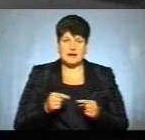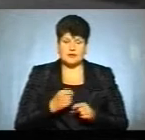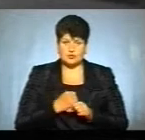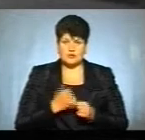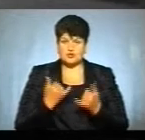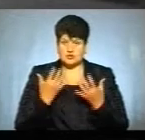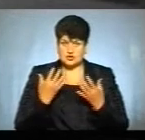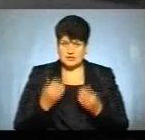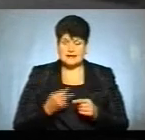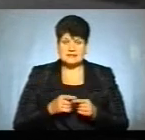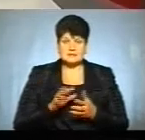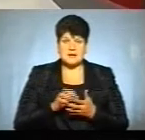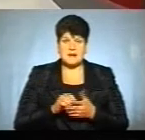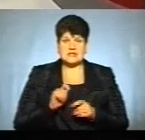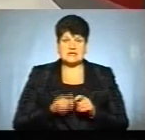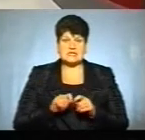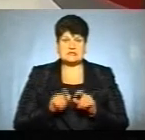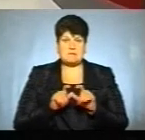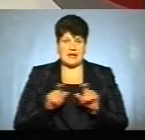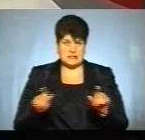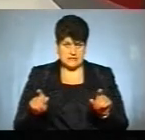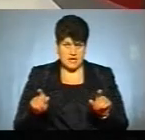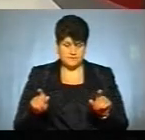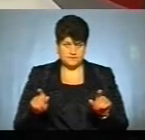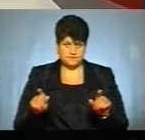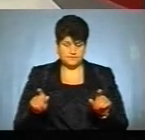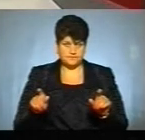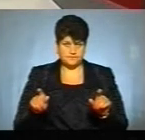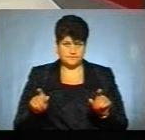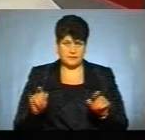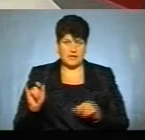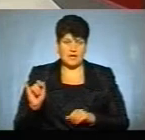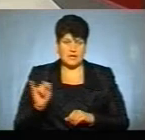на сьогоднішній день цим займається інспекція. В плані і